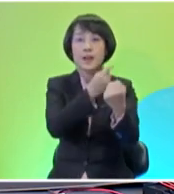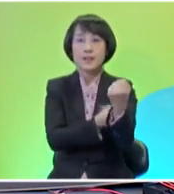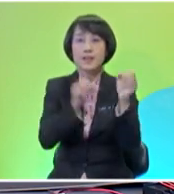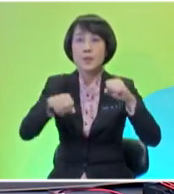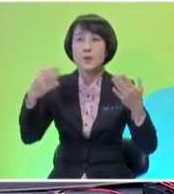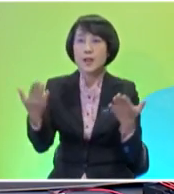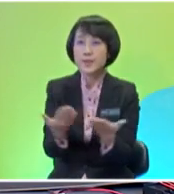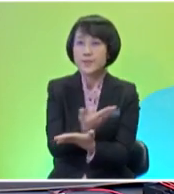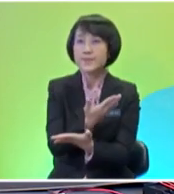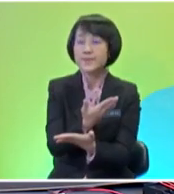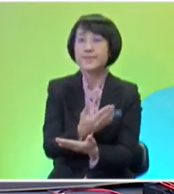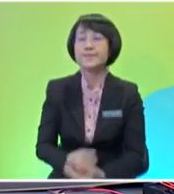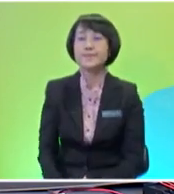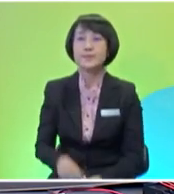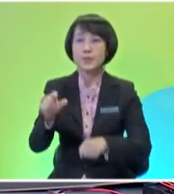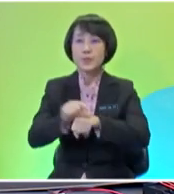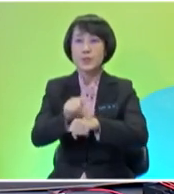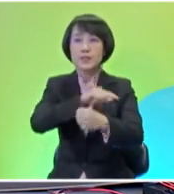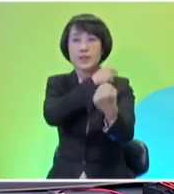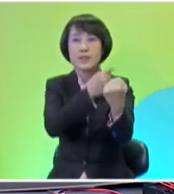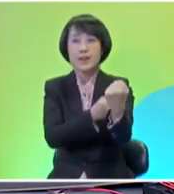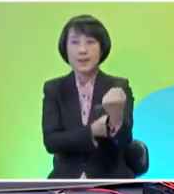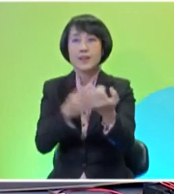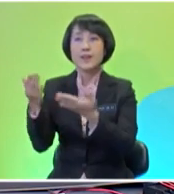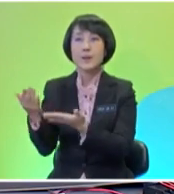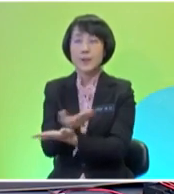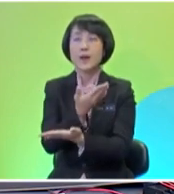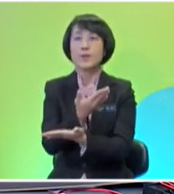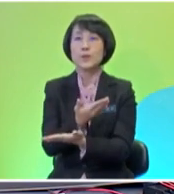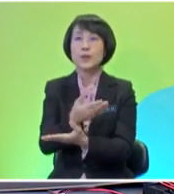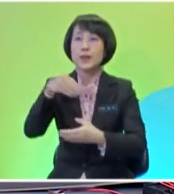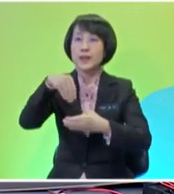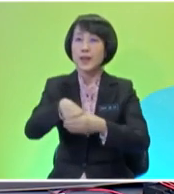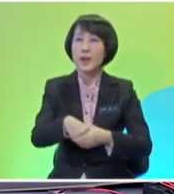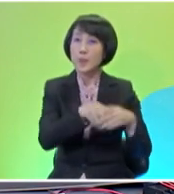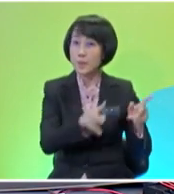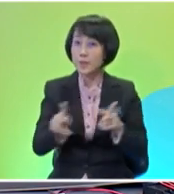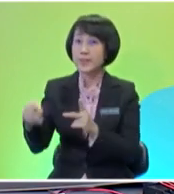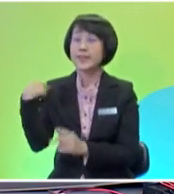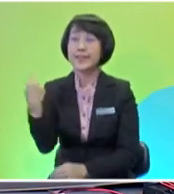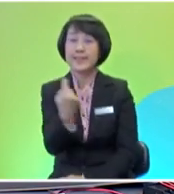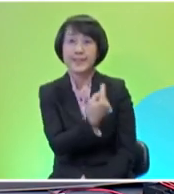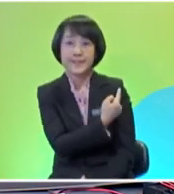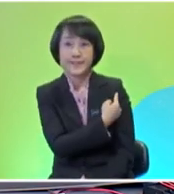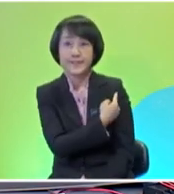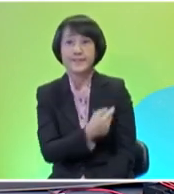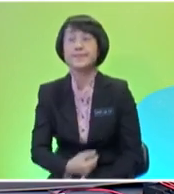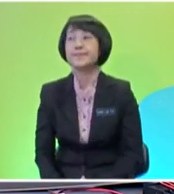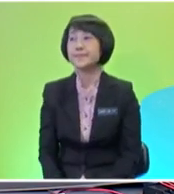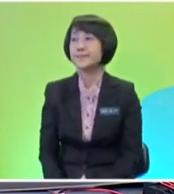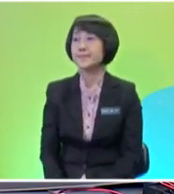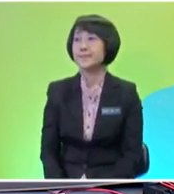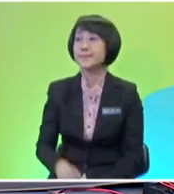aplikasi tenaga boleh baharu tu pada projek kita. Okey. Produk hari ni. So, kita akan cover standard pembelajaran,